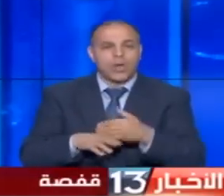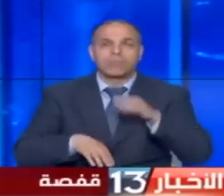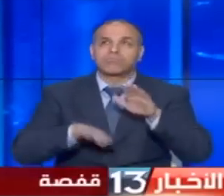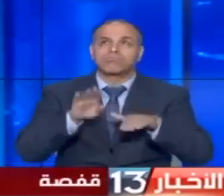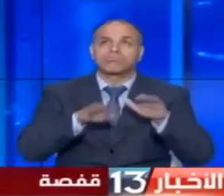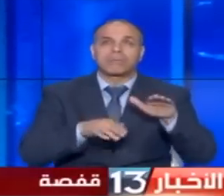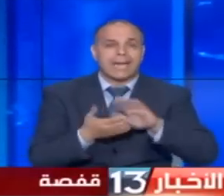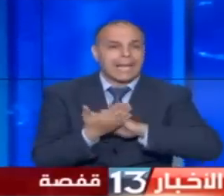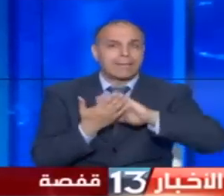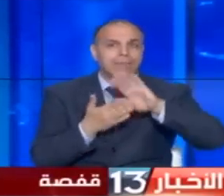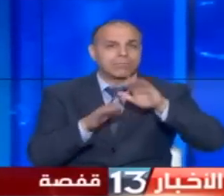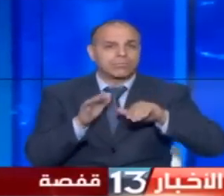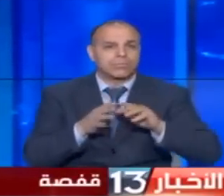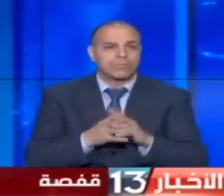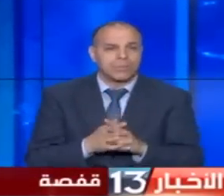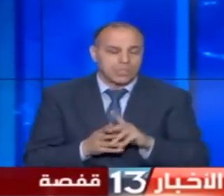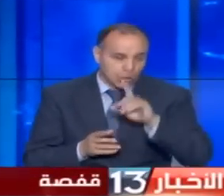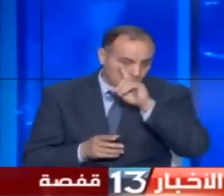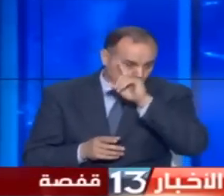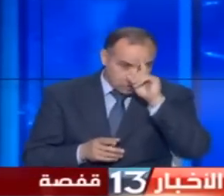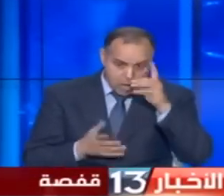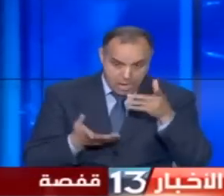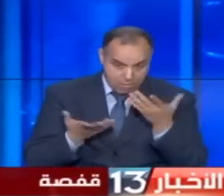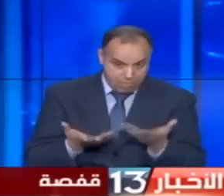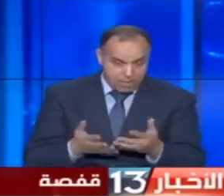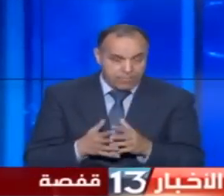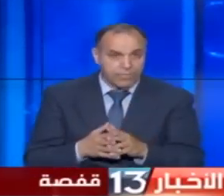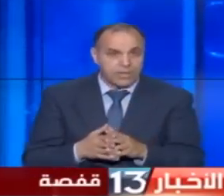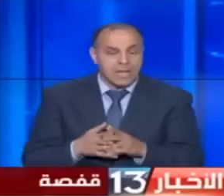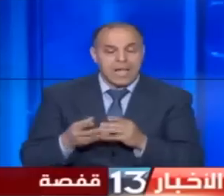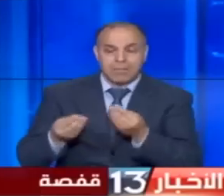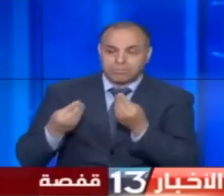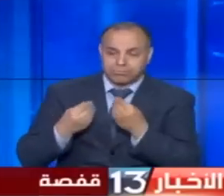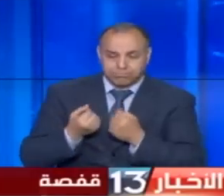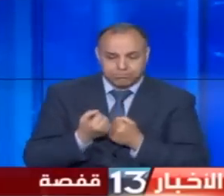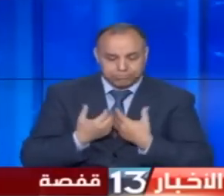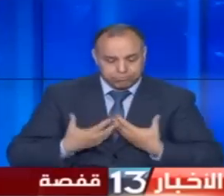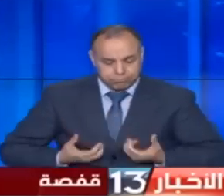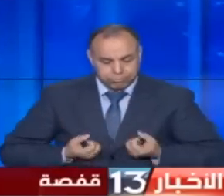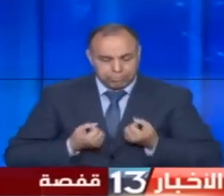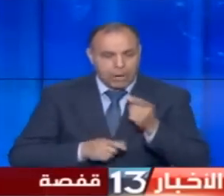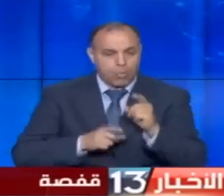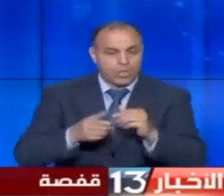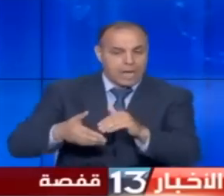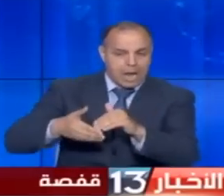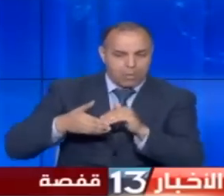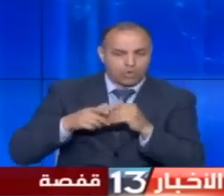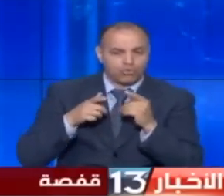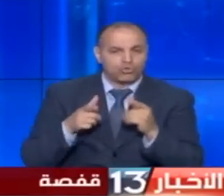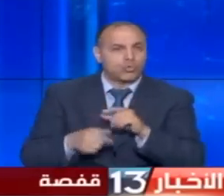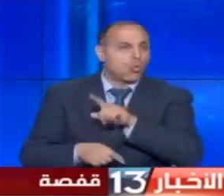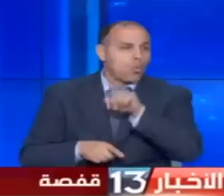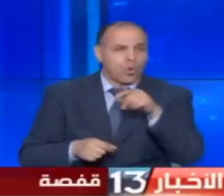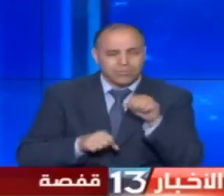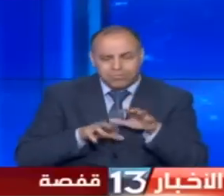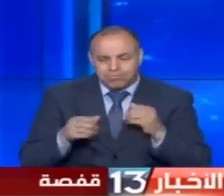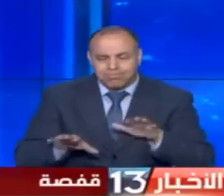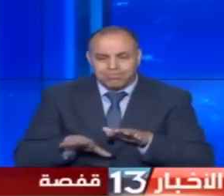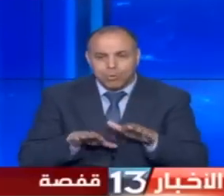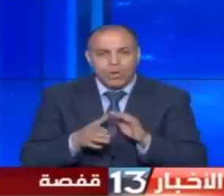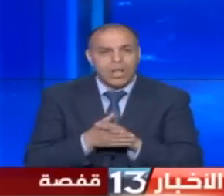جدرانها ان شاء الله اللي صار ها تكون يعطينا الدفع معنوي للمواطنين في الفرصه تحركها